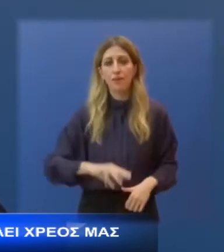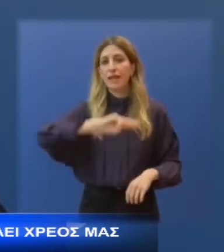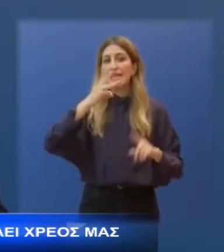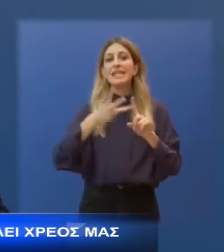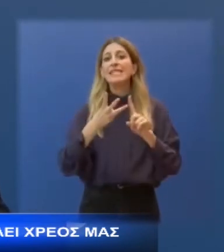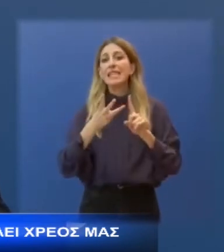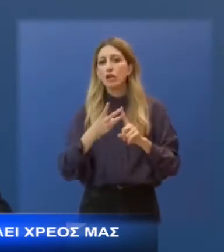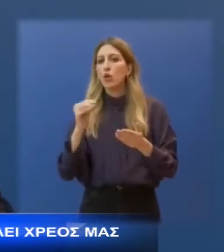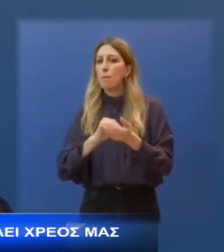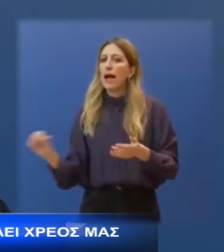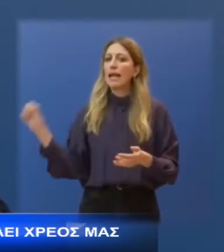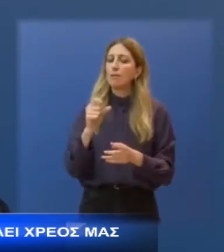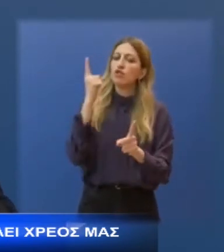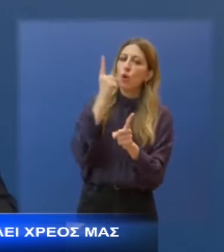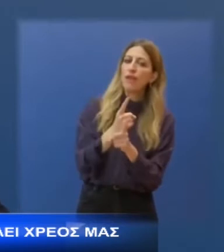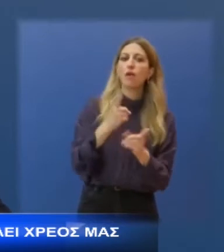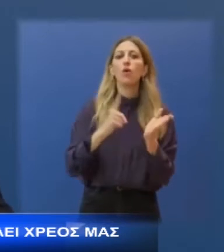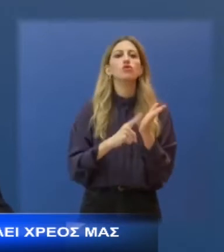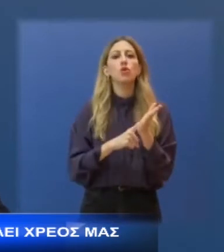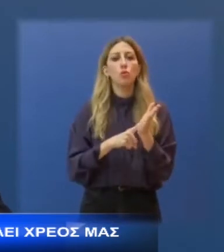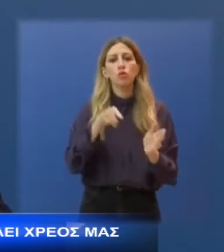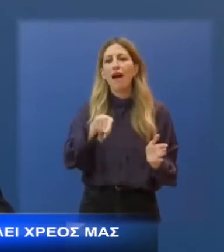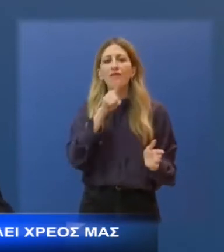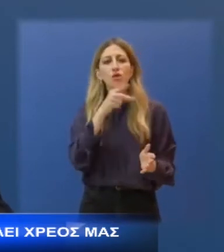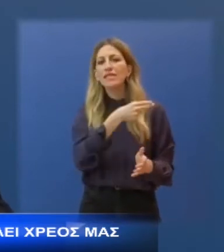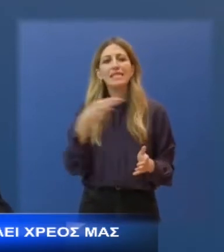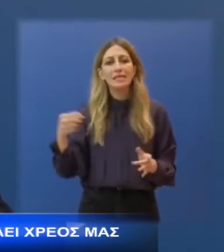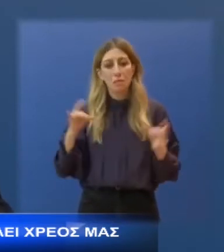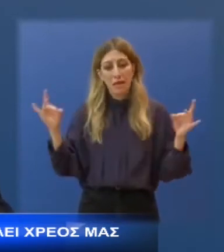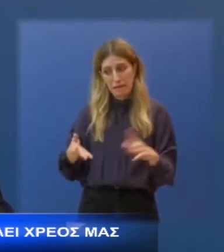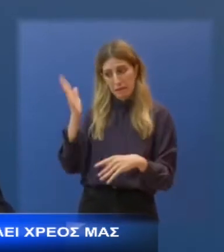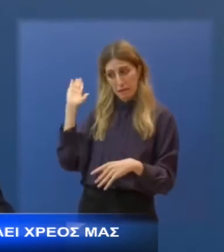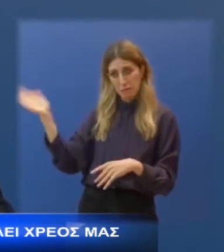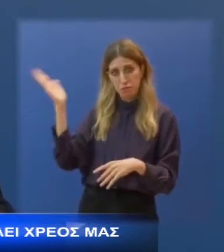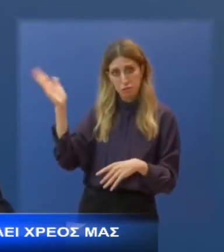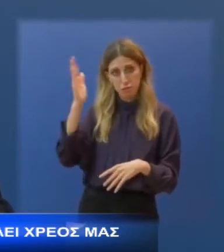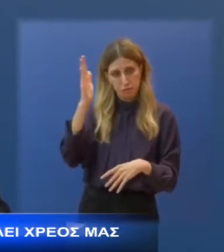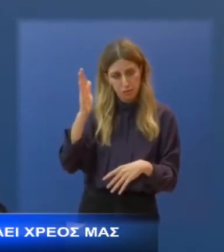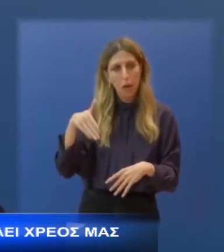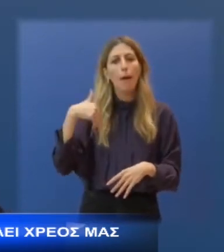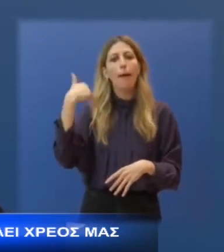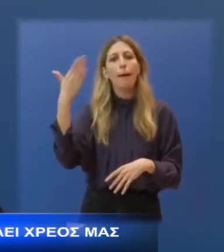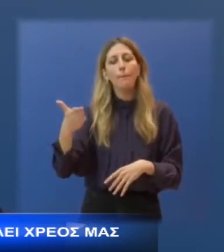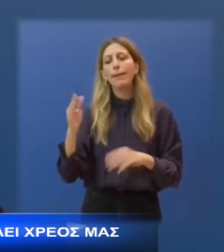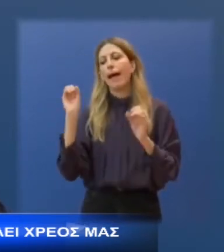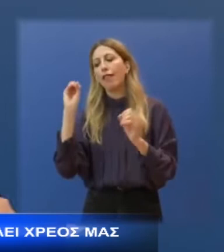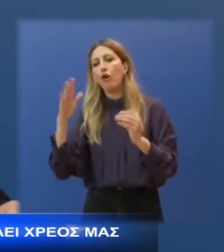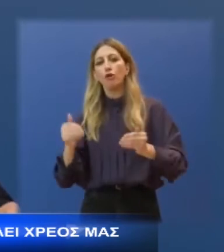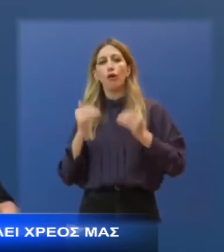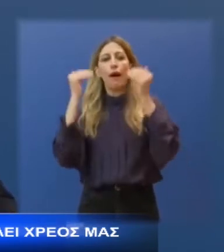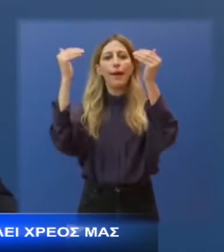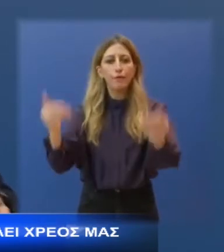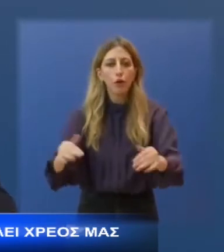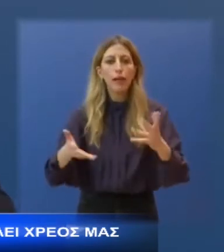απαγόρευση αναστολής και μετατροπής των στερετικών της ελευθερίας ποινών που επιβάλλονται από τα ποινικά δικαστήρια για εγκλήματα που αφορούν σε